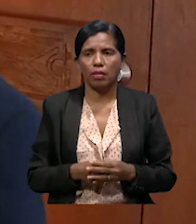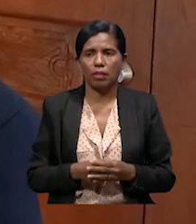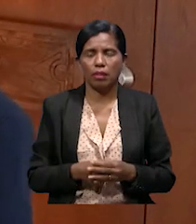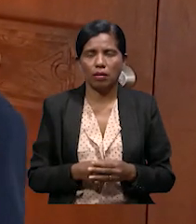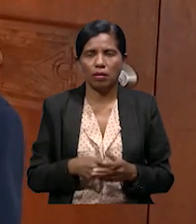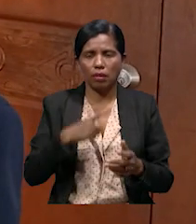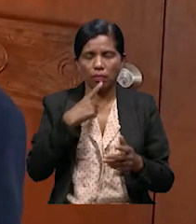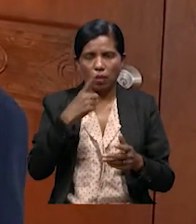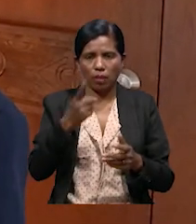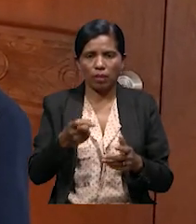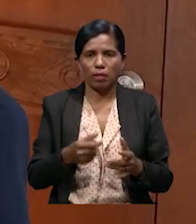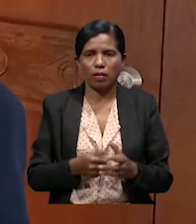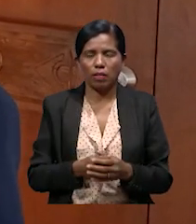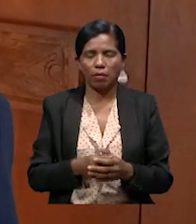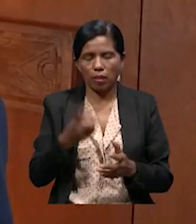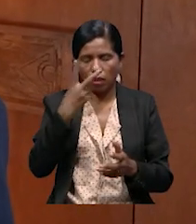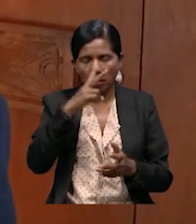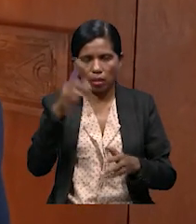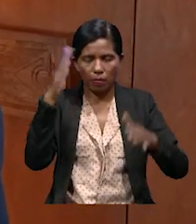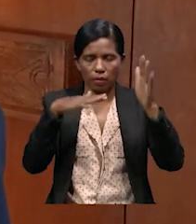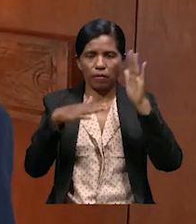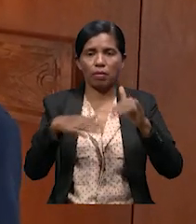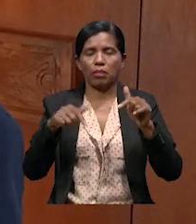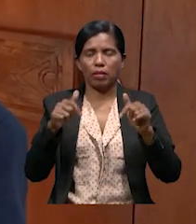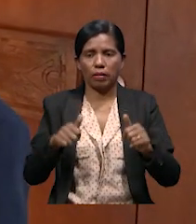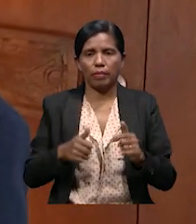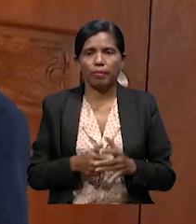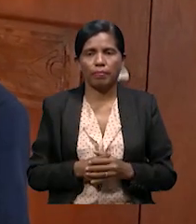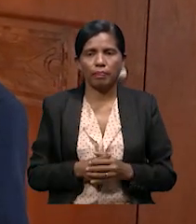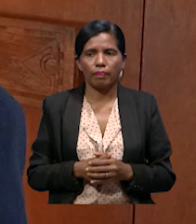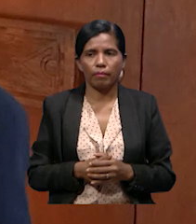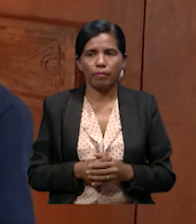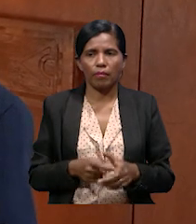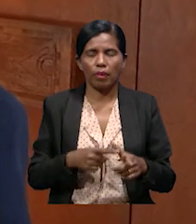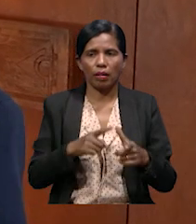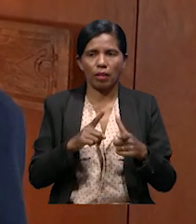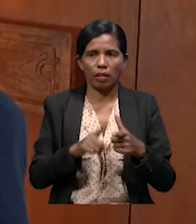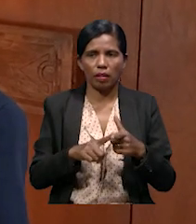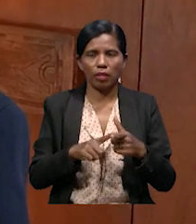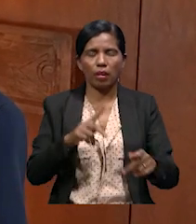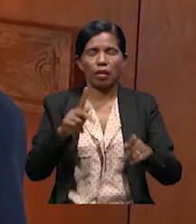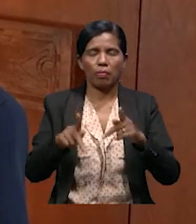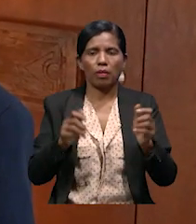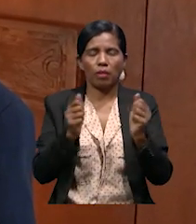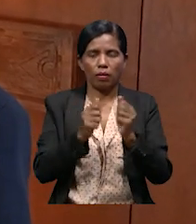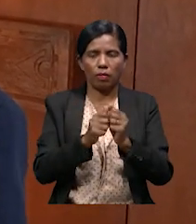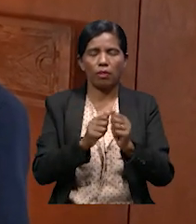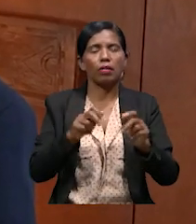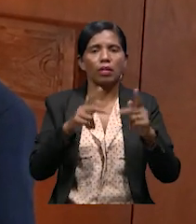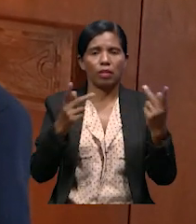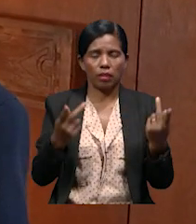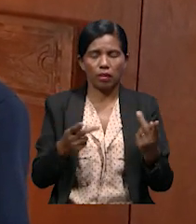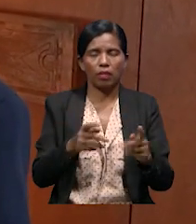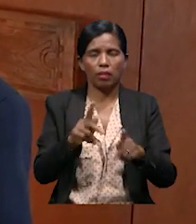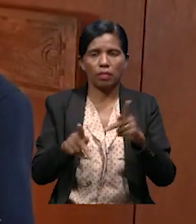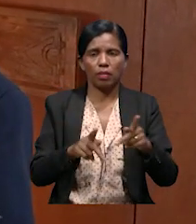narración, dele, haré asunto, entre operador o clientes. Governante ne hatutan